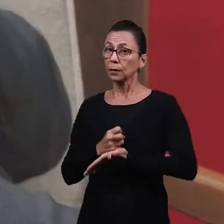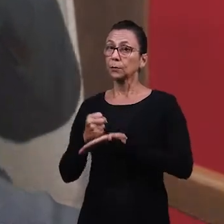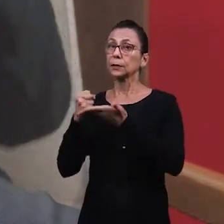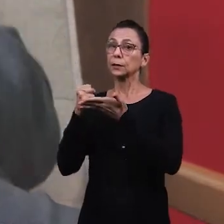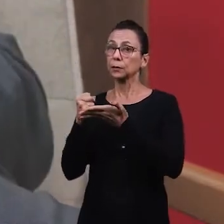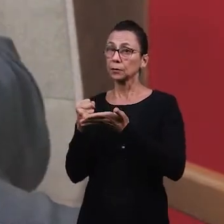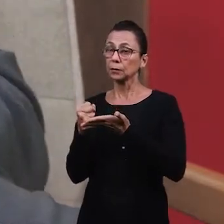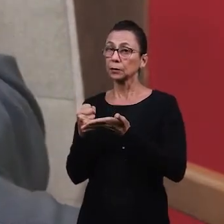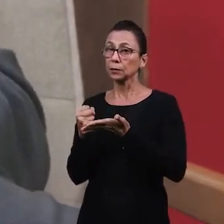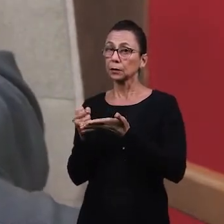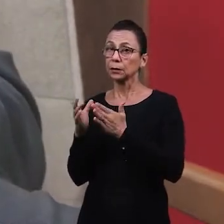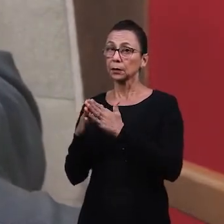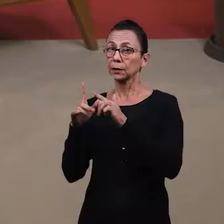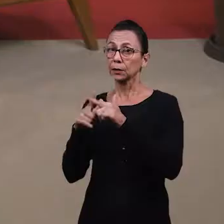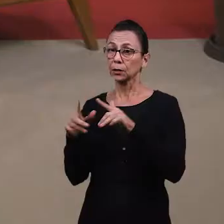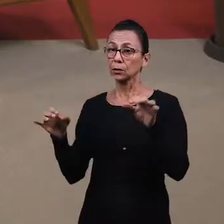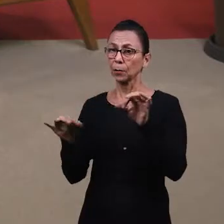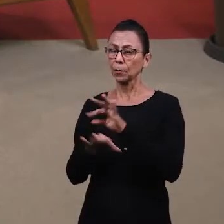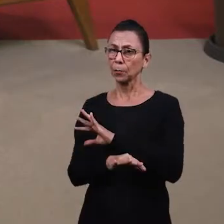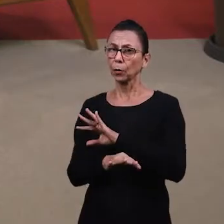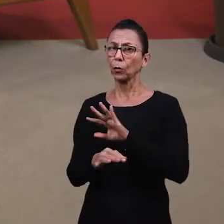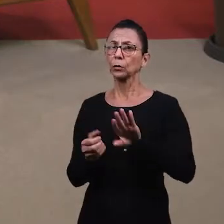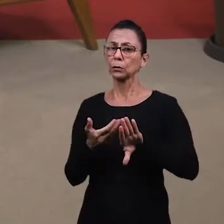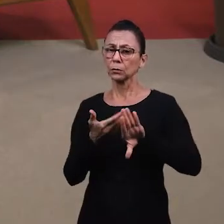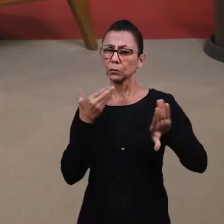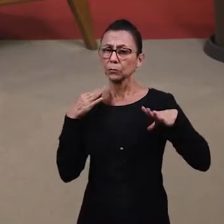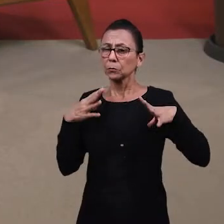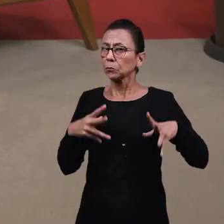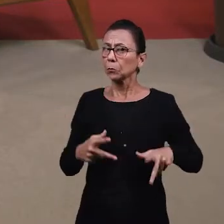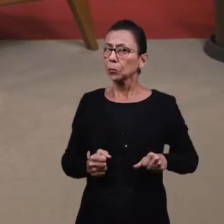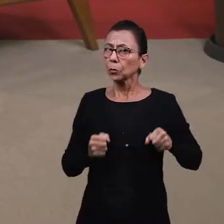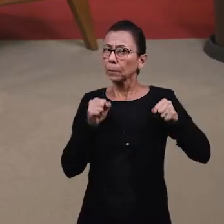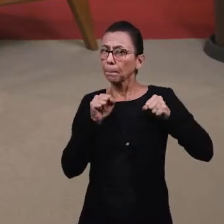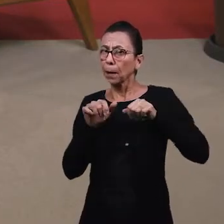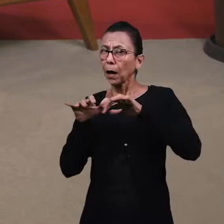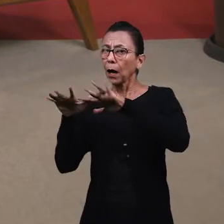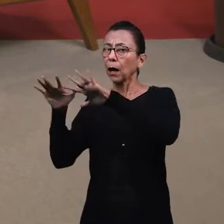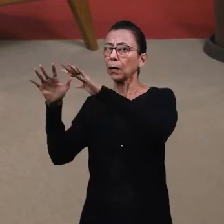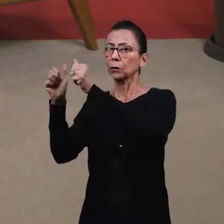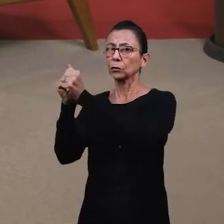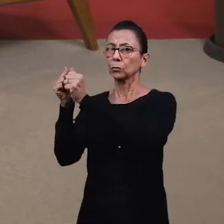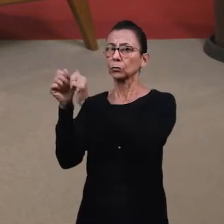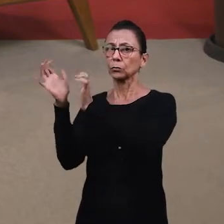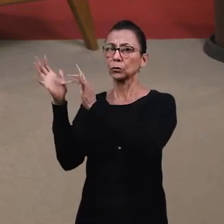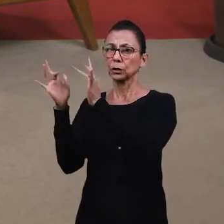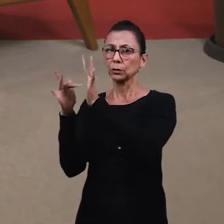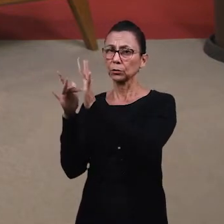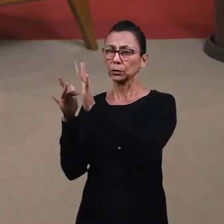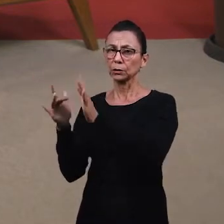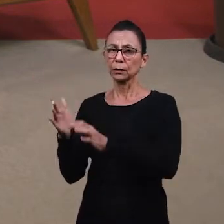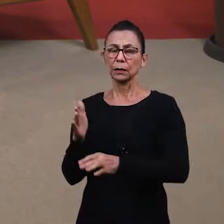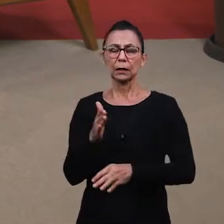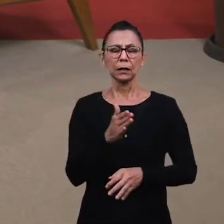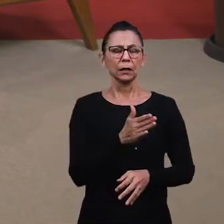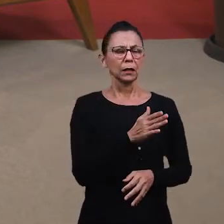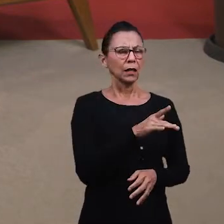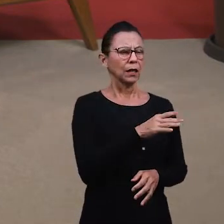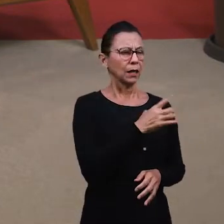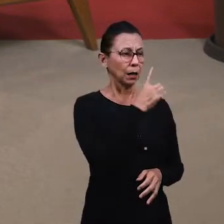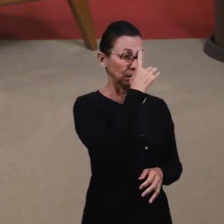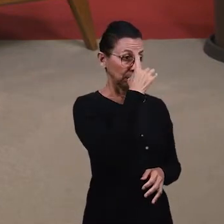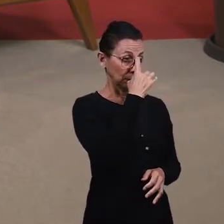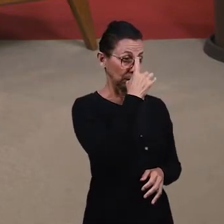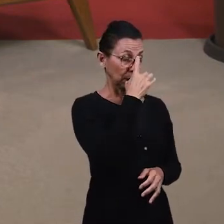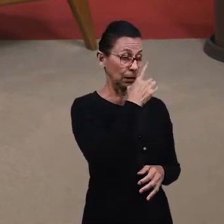le monde comme un tout, il vit. Pour l'Église, il y a une importance à part, donc additionnelle, une